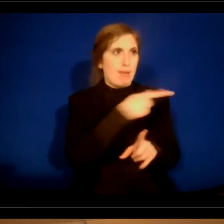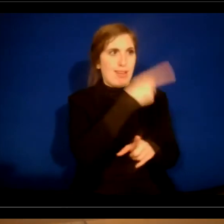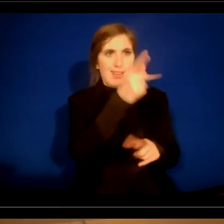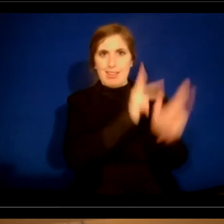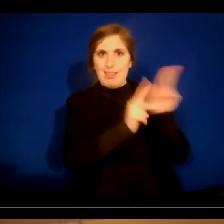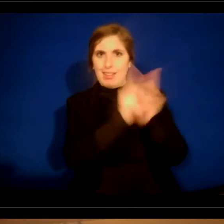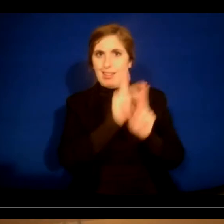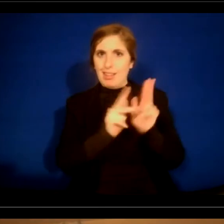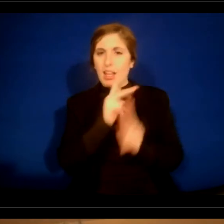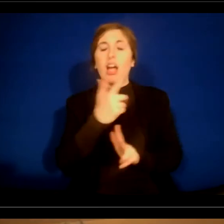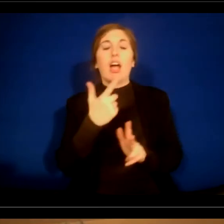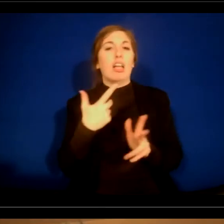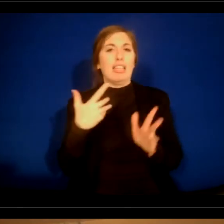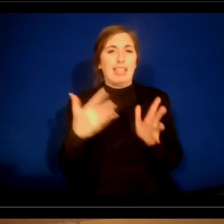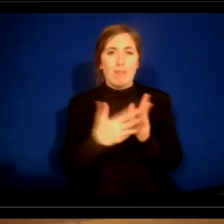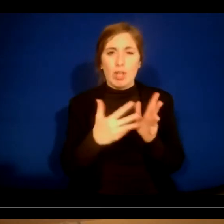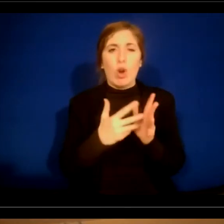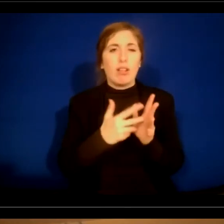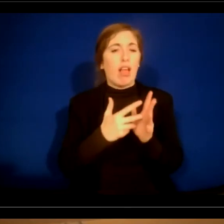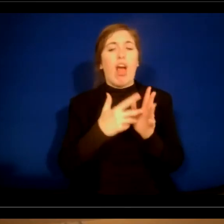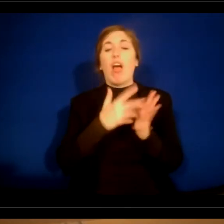chiamato Partecipazione.